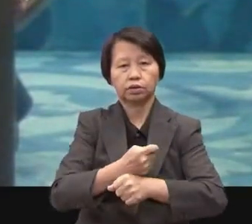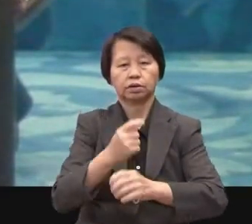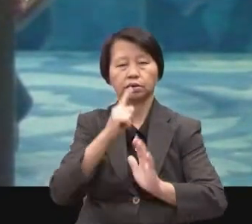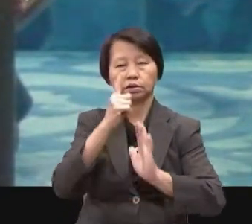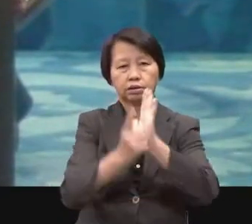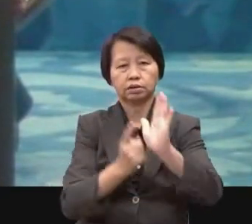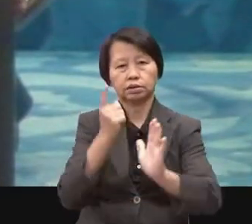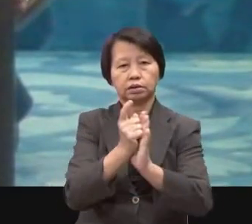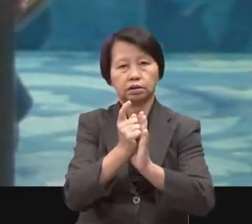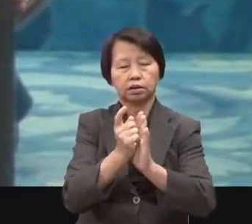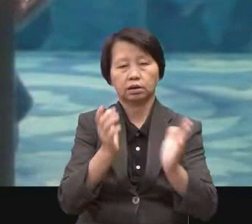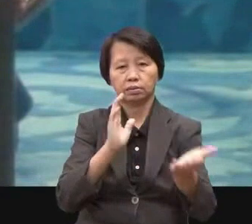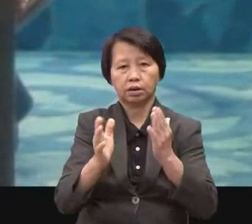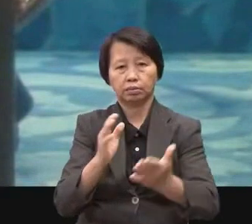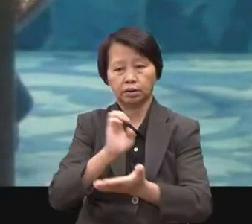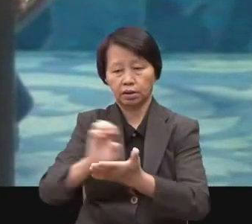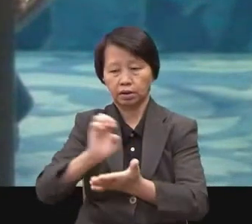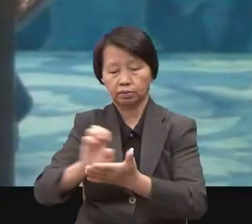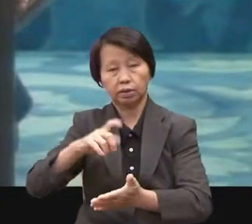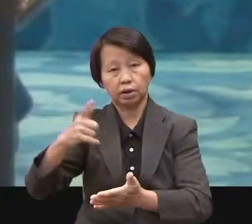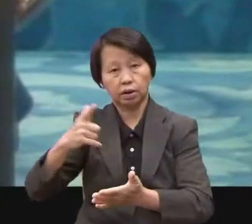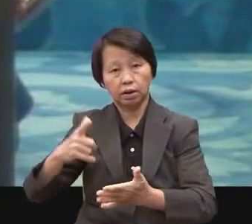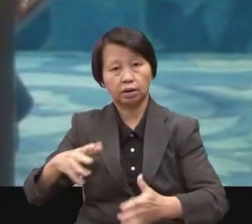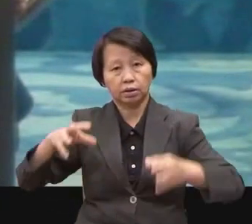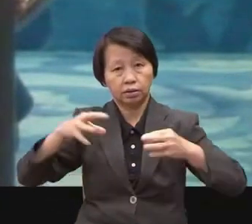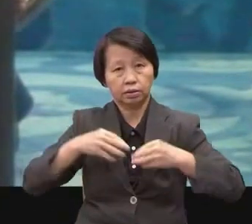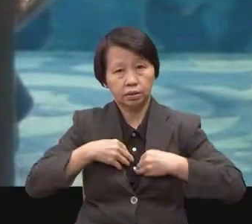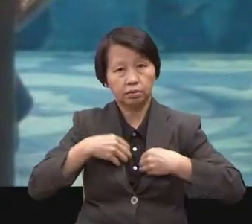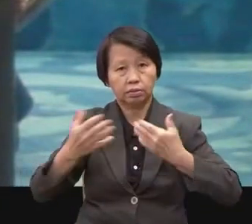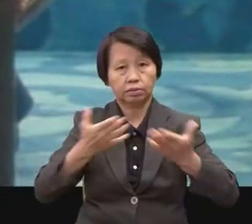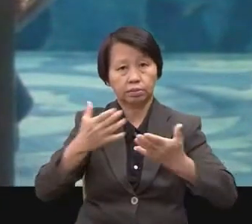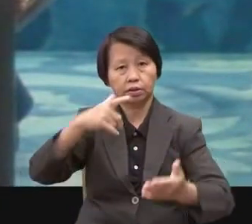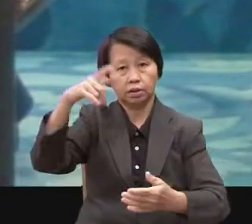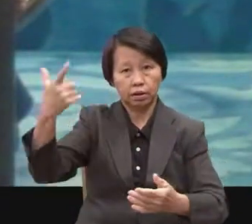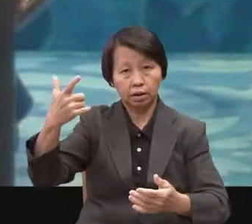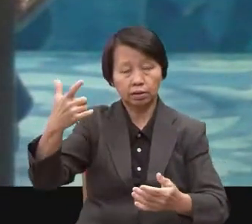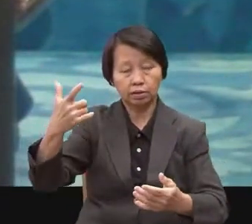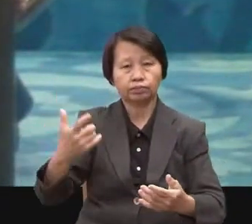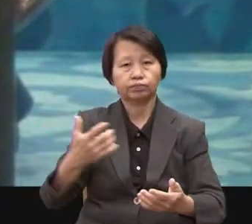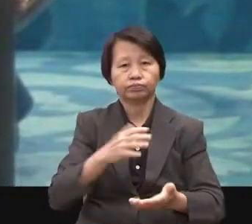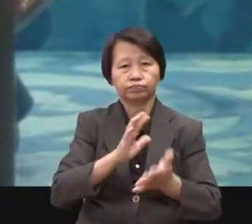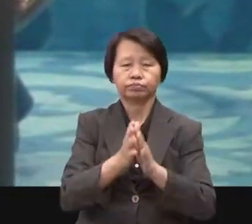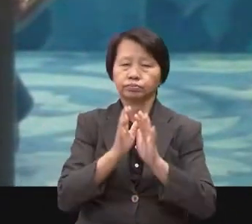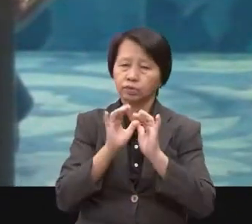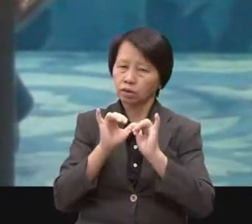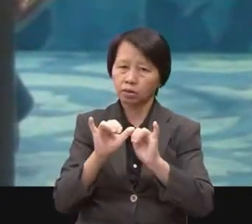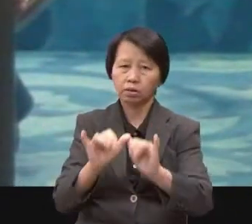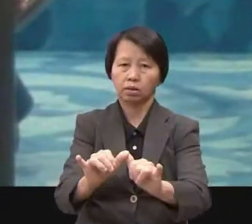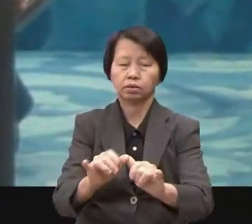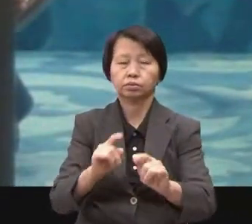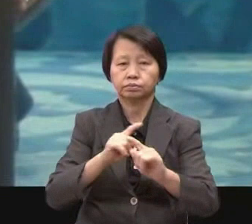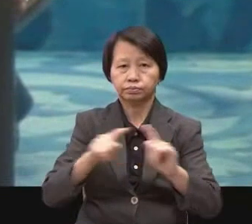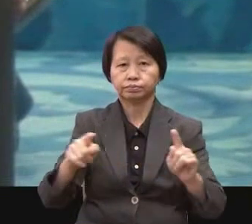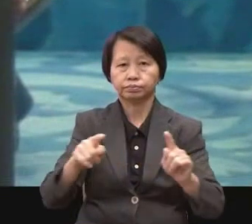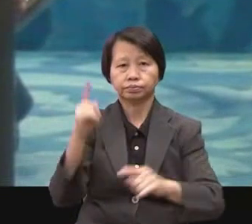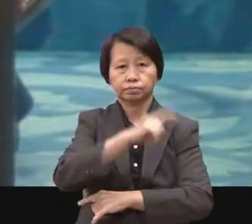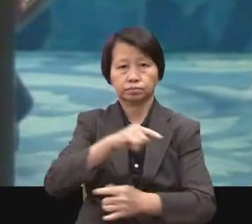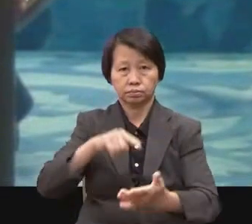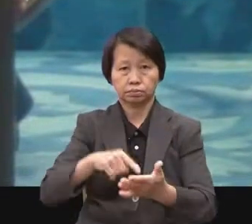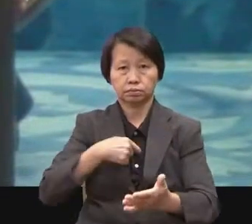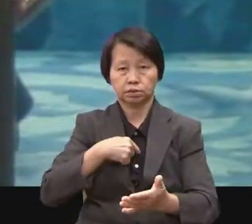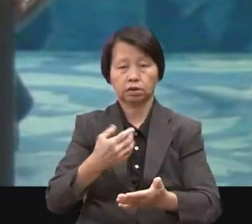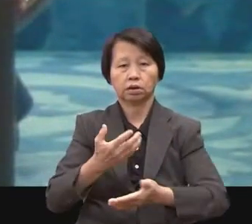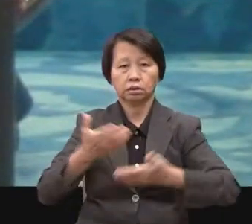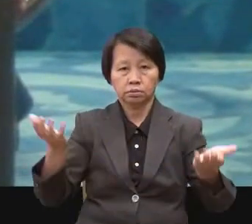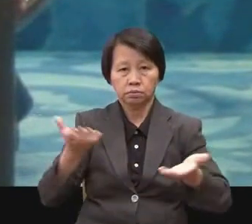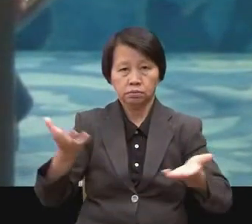berbanding keadaan alam lain diterima oleh penghematan lain Jadi konsisten tapi Pada hari ini saya ambil